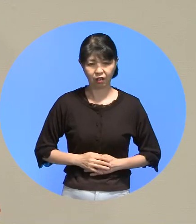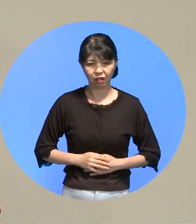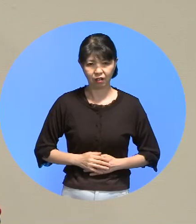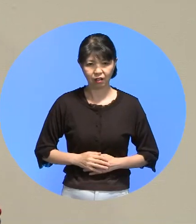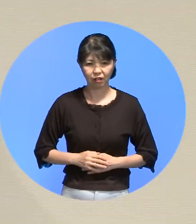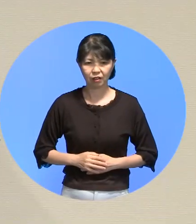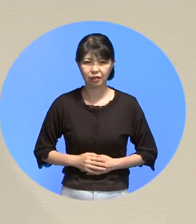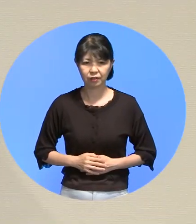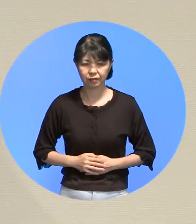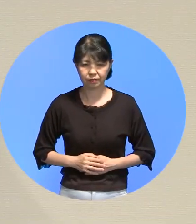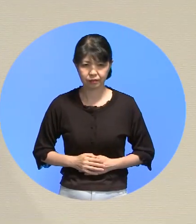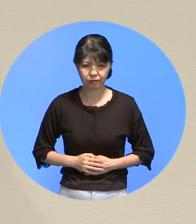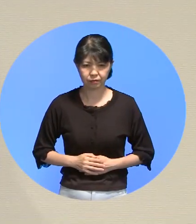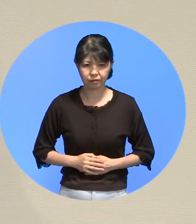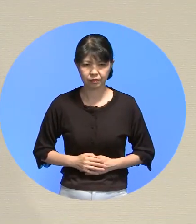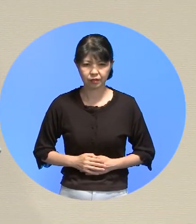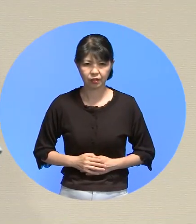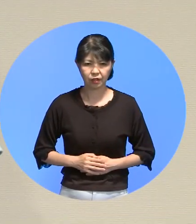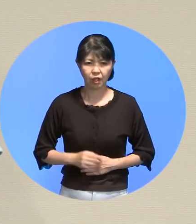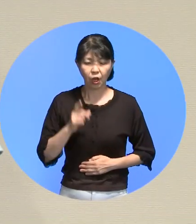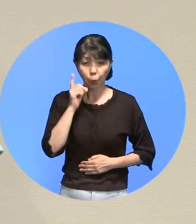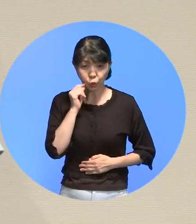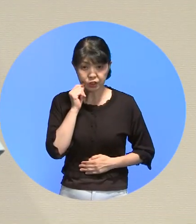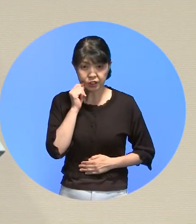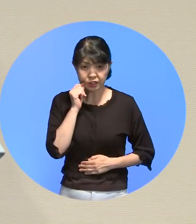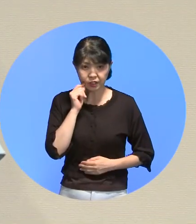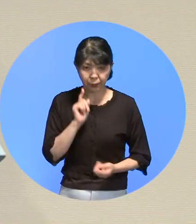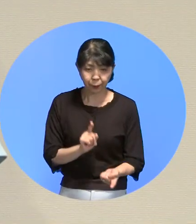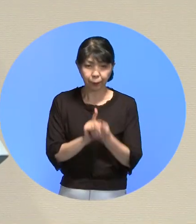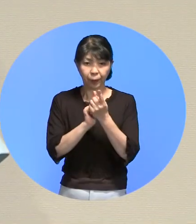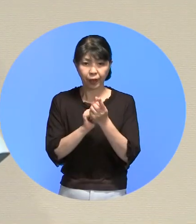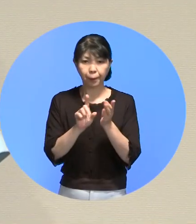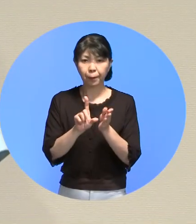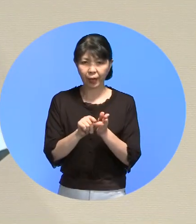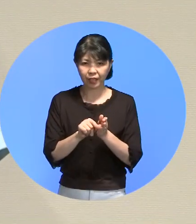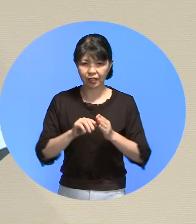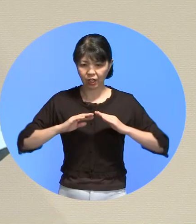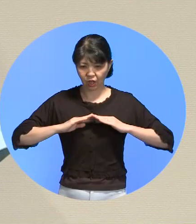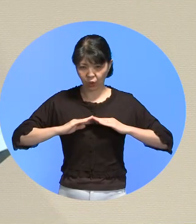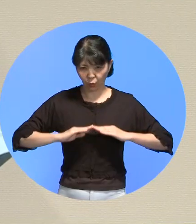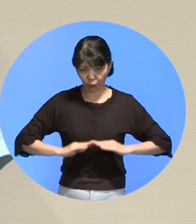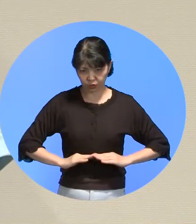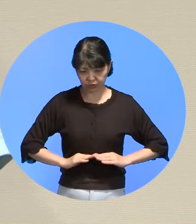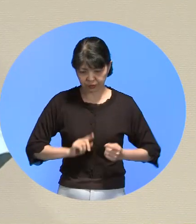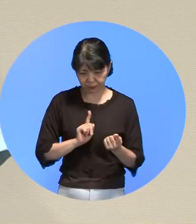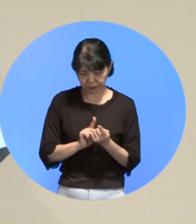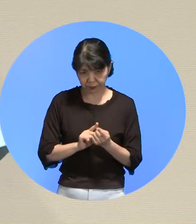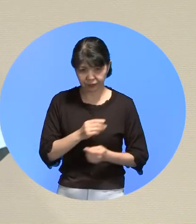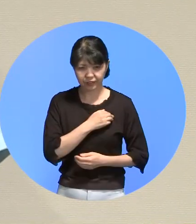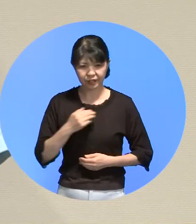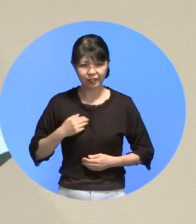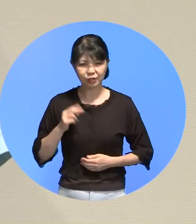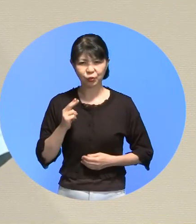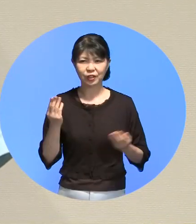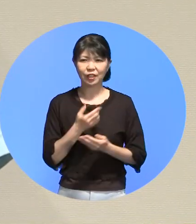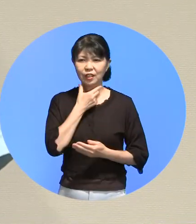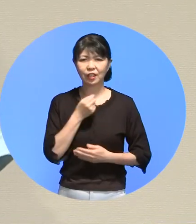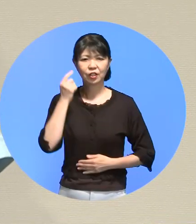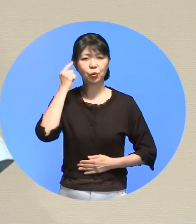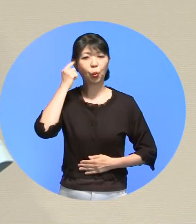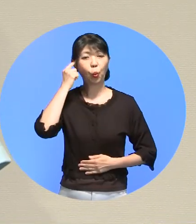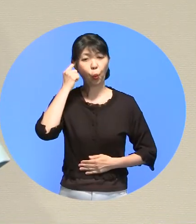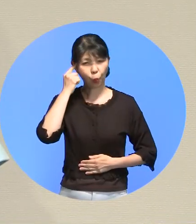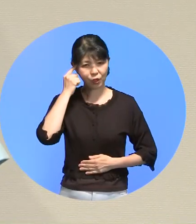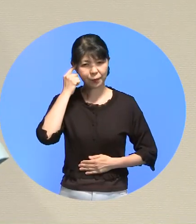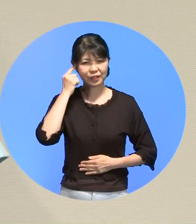かったです。 もし本当にそういう場面に落ち合ったら、落ち着いて冷静に対応